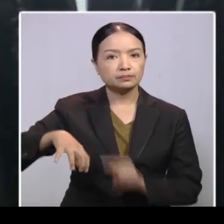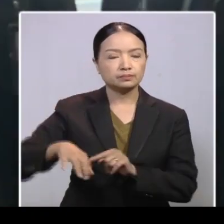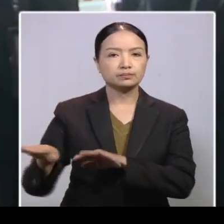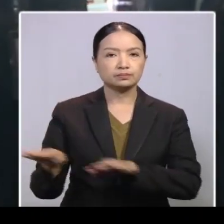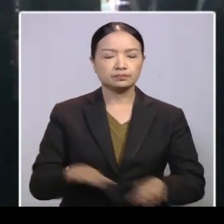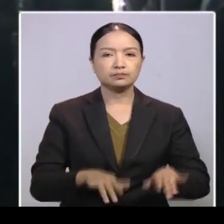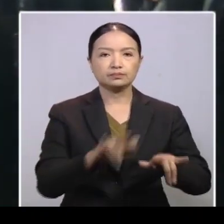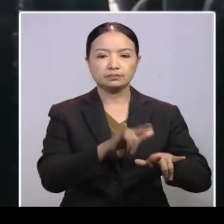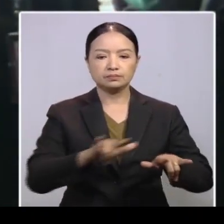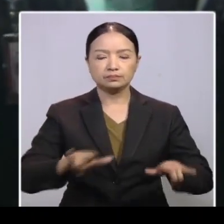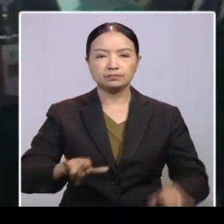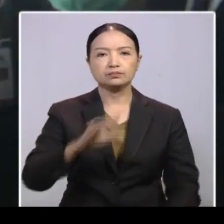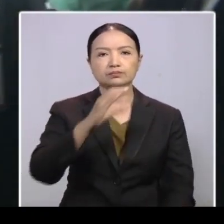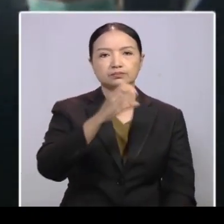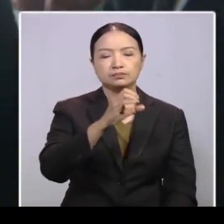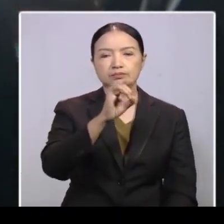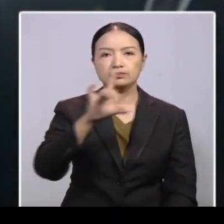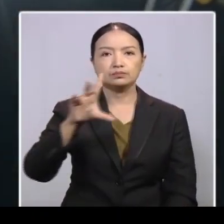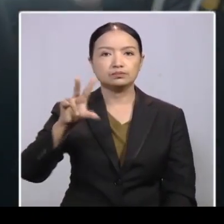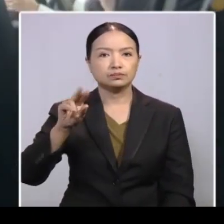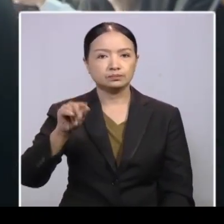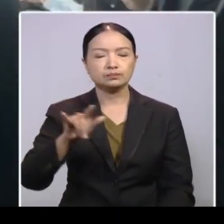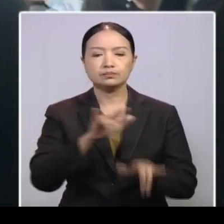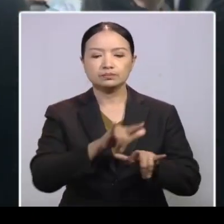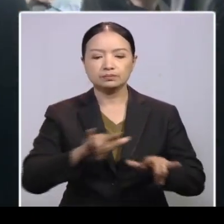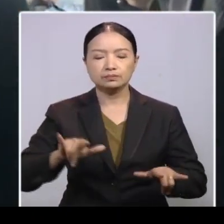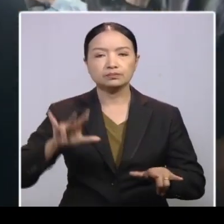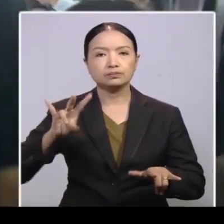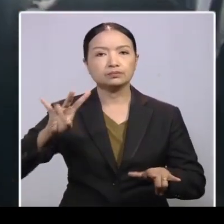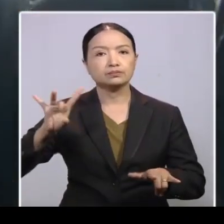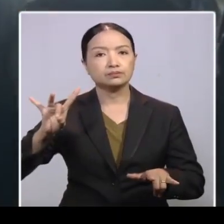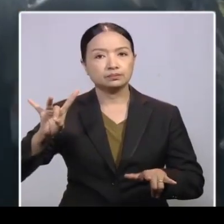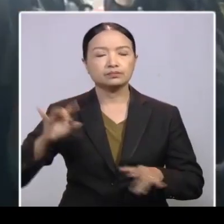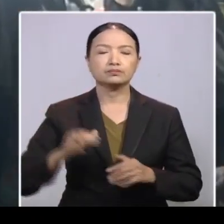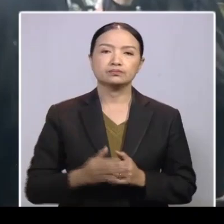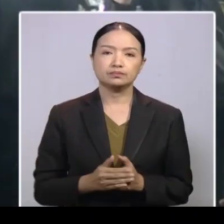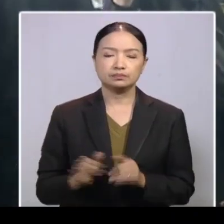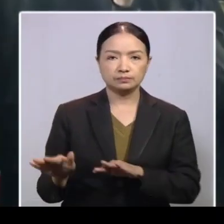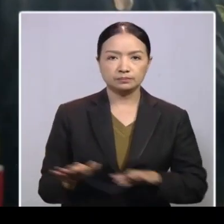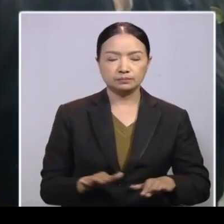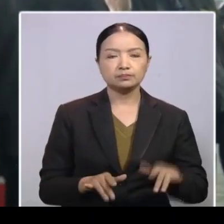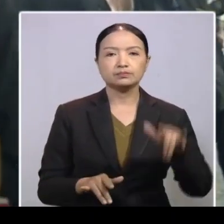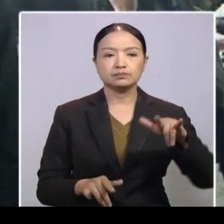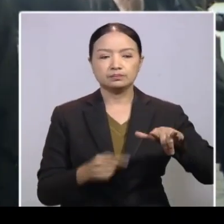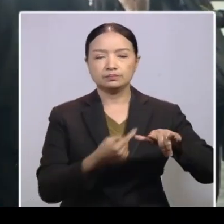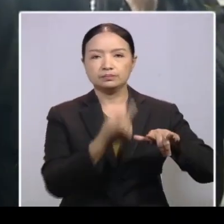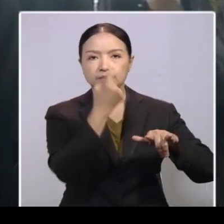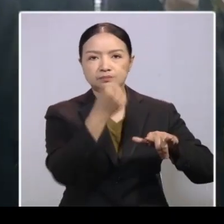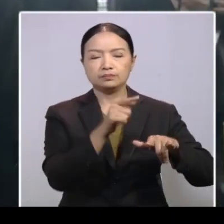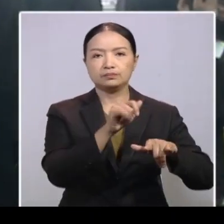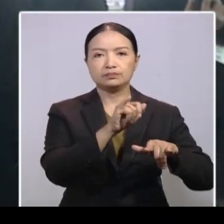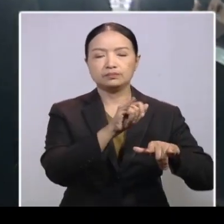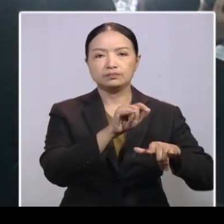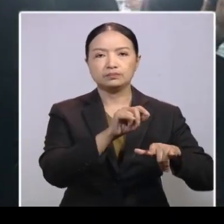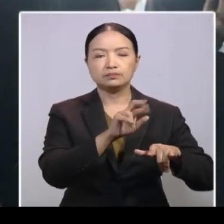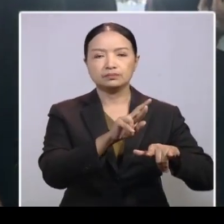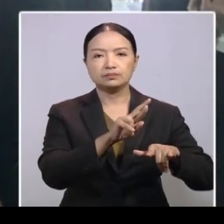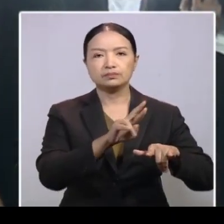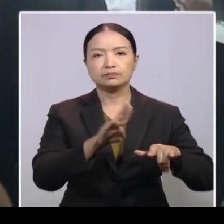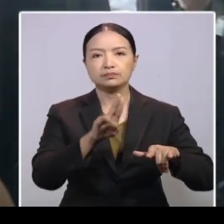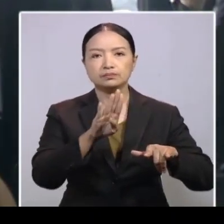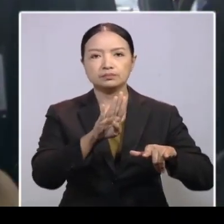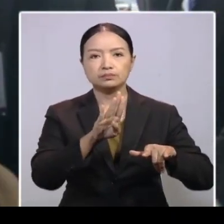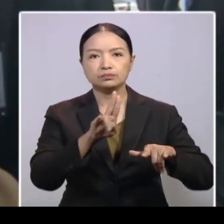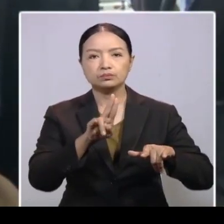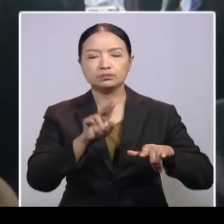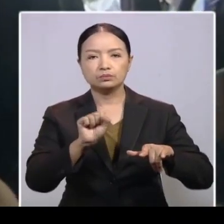ดเครื่องบิน430เอาไว้นะครับมีจำนวน 7-8 ลำแล้วก็เตรียมแอร์บัสไว้อีก1ลำนะครับแต่ก็เชื่อว่าคงจะ